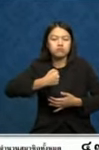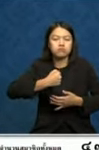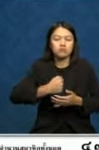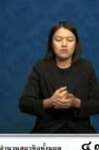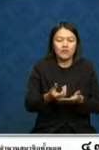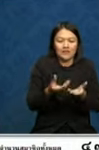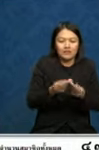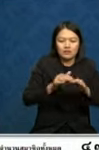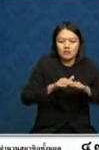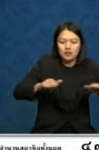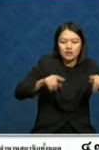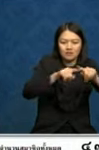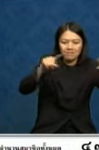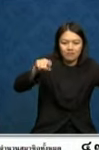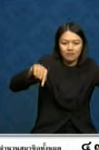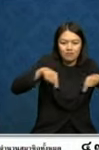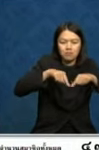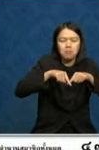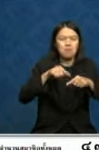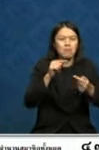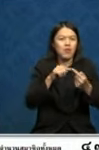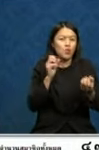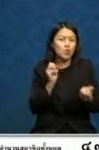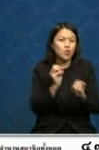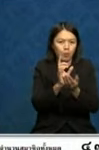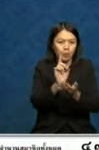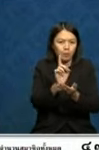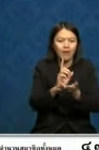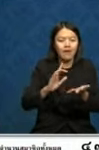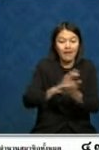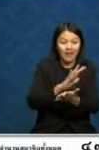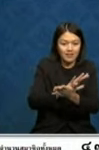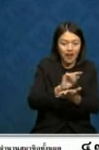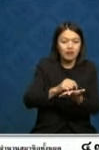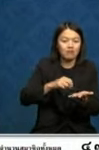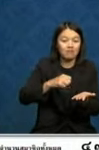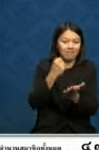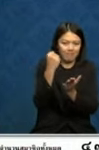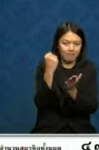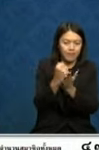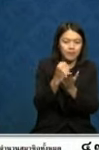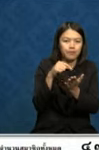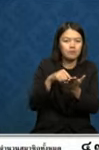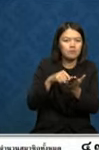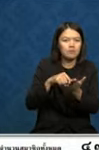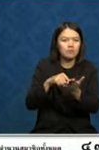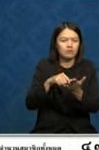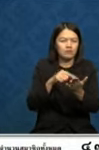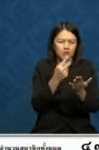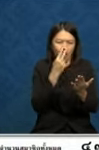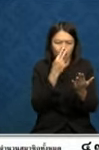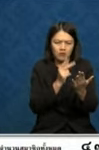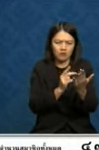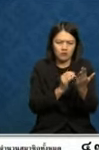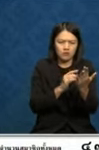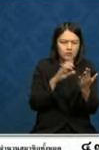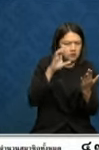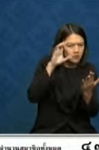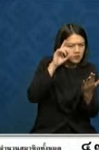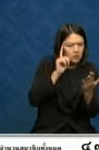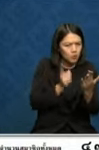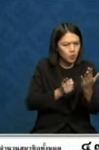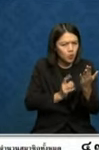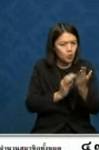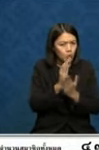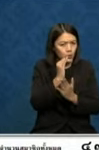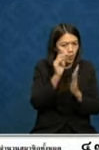เป็นกรณีร้ายแรงก็คือมีการเอาเอกสารที่ไม่ค่อยน่าเชื่อถือมาอ้างว่าได้มาโดยชอบด้